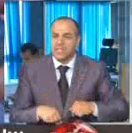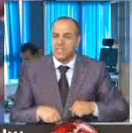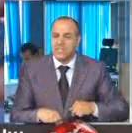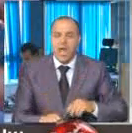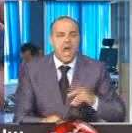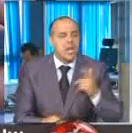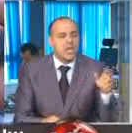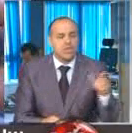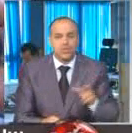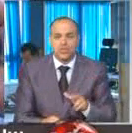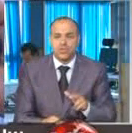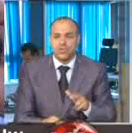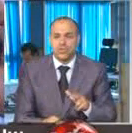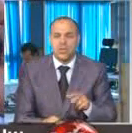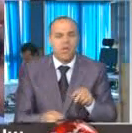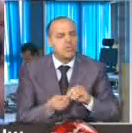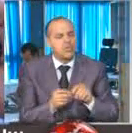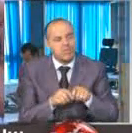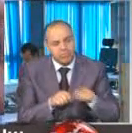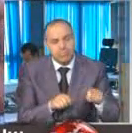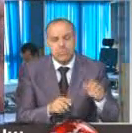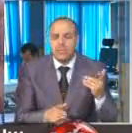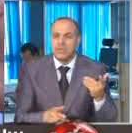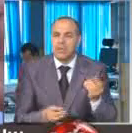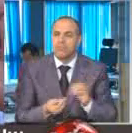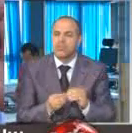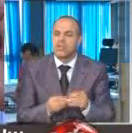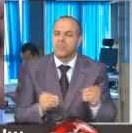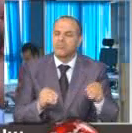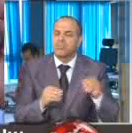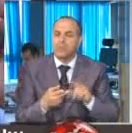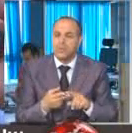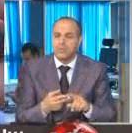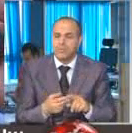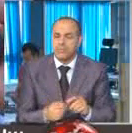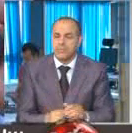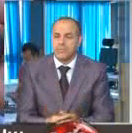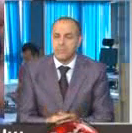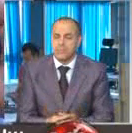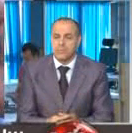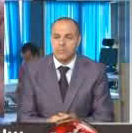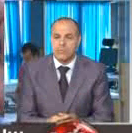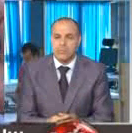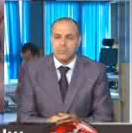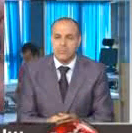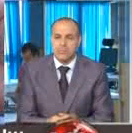باش يعمق ويزيد باش كان معناها يزيد